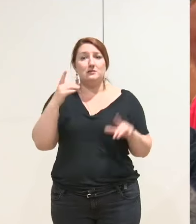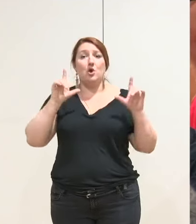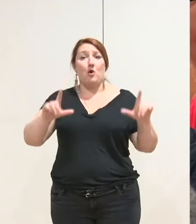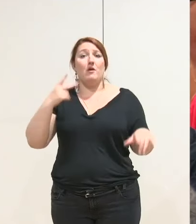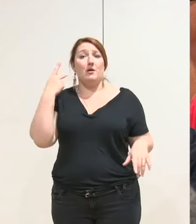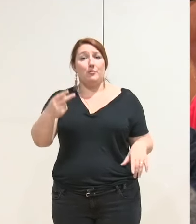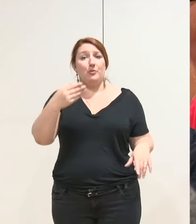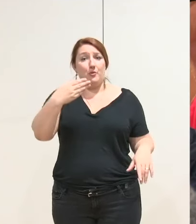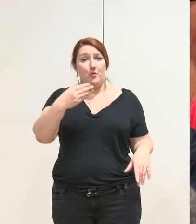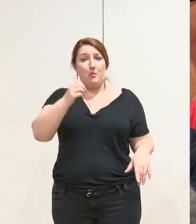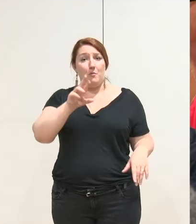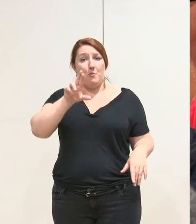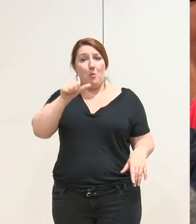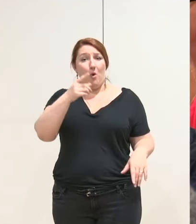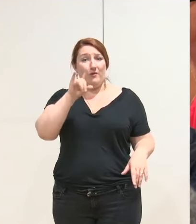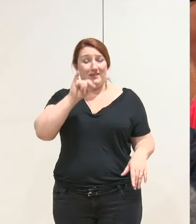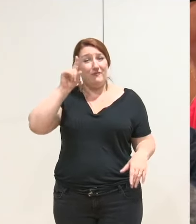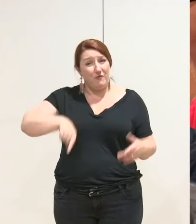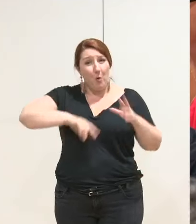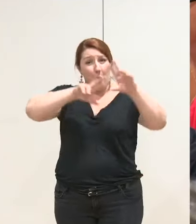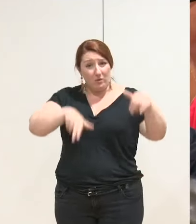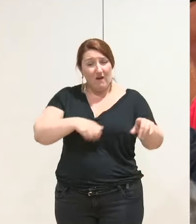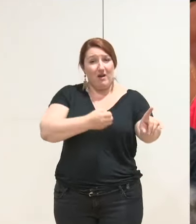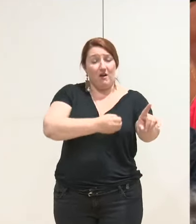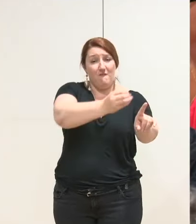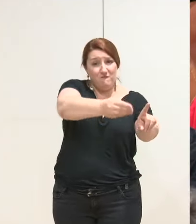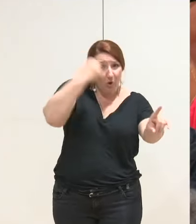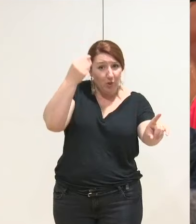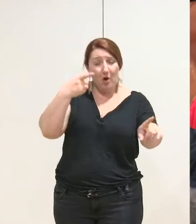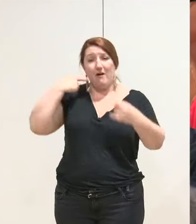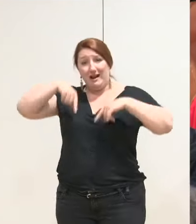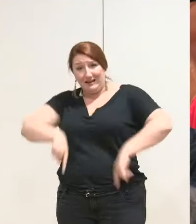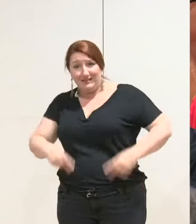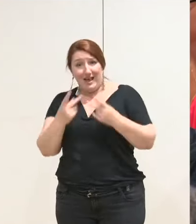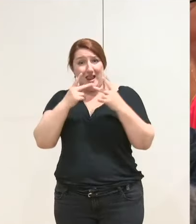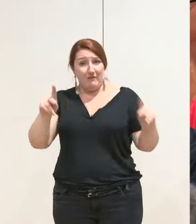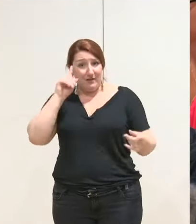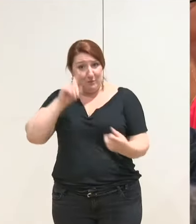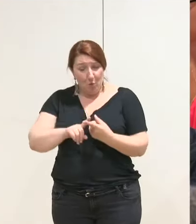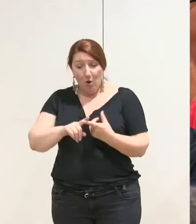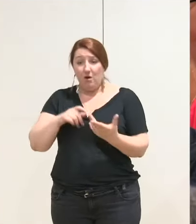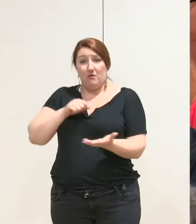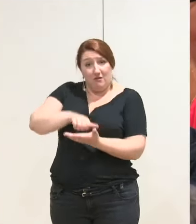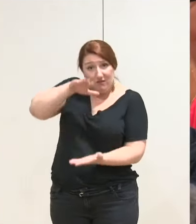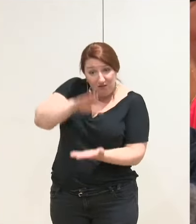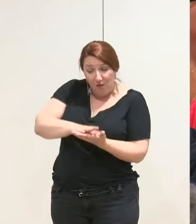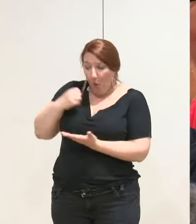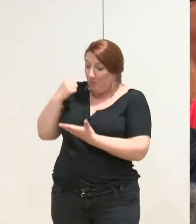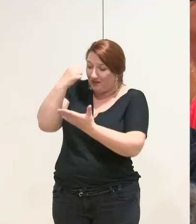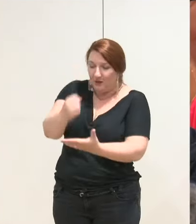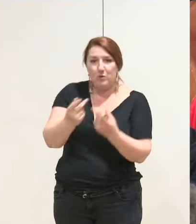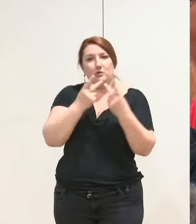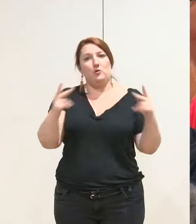faut un contrat entre le vendeur l'État et la ville pour que cette œuvre soit dans le patrimoine de la ville de Greno et puisse être